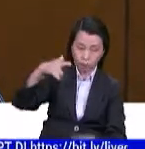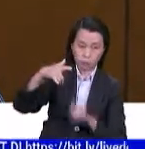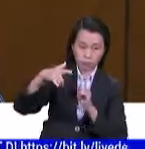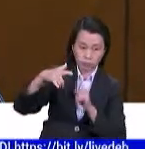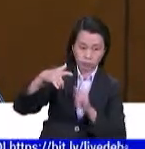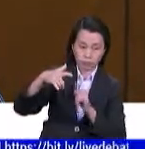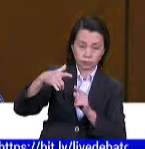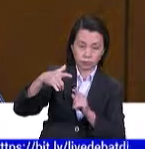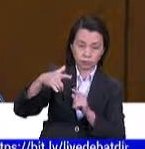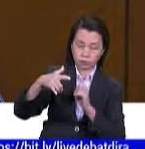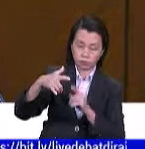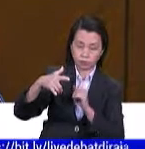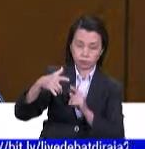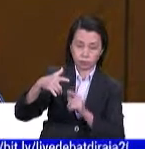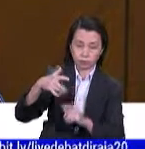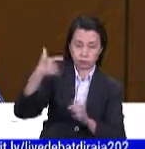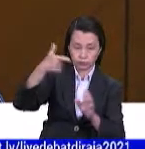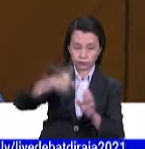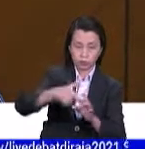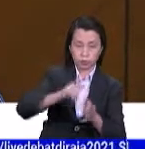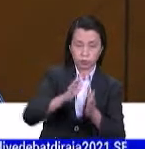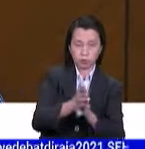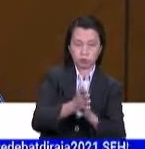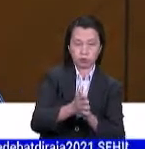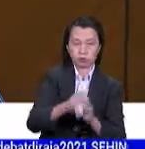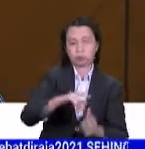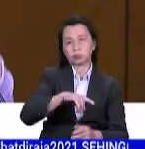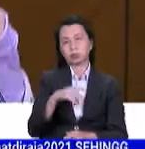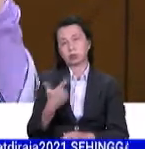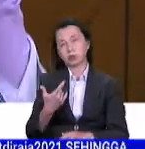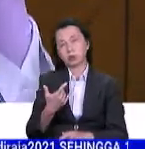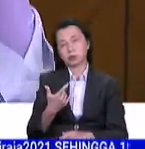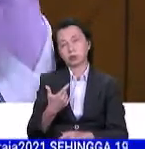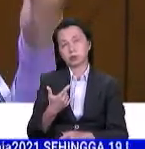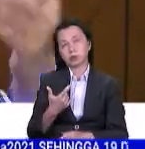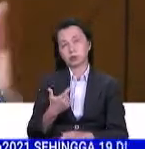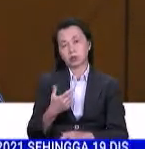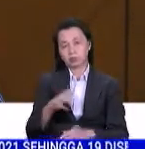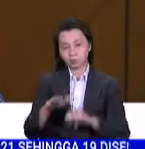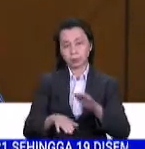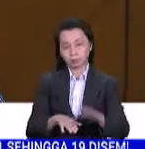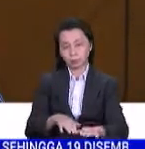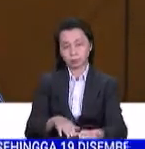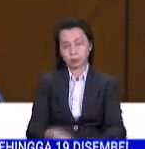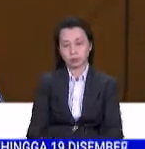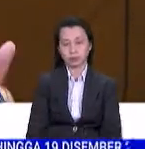planes, aero fuel. So that means it's another step.